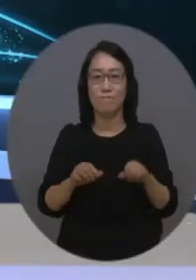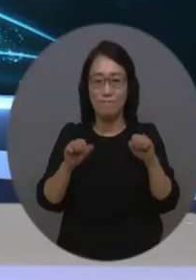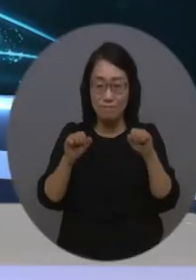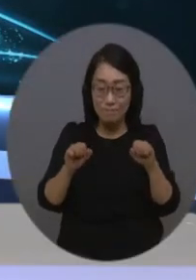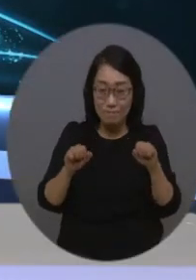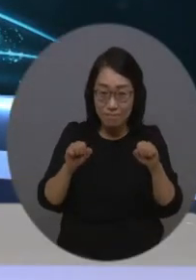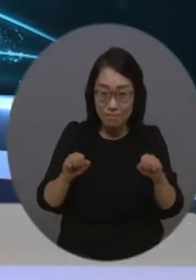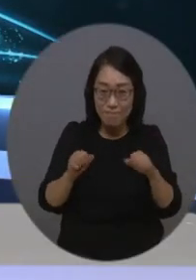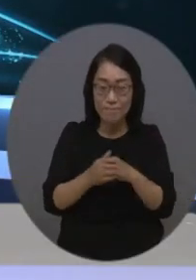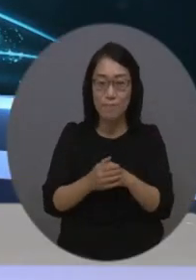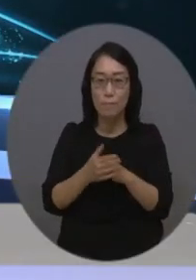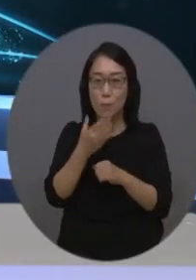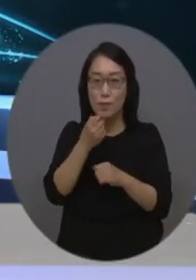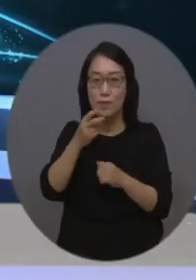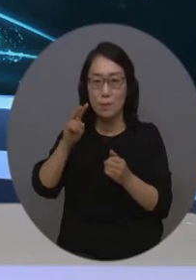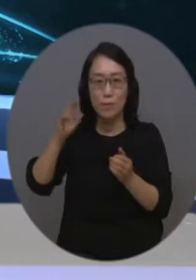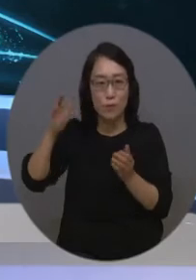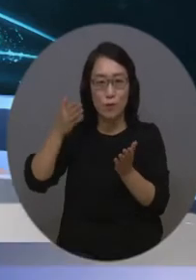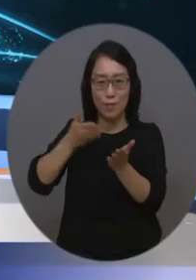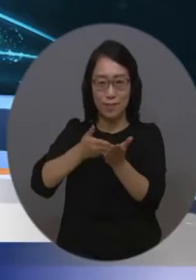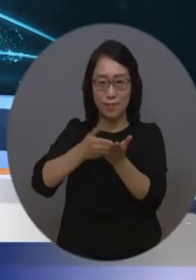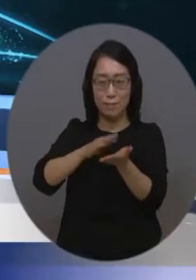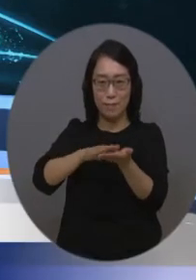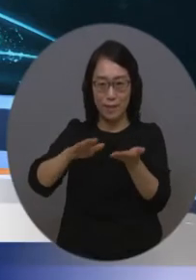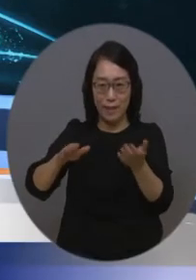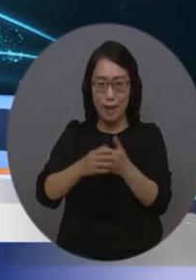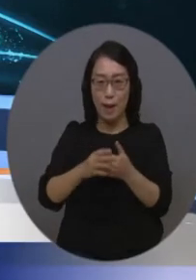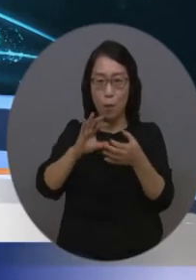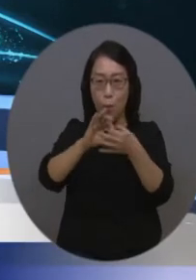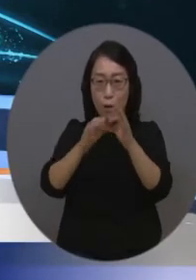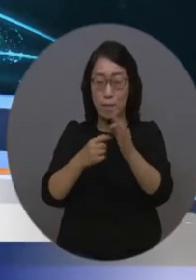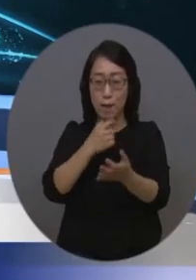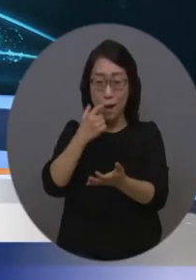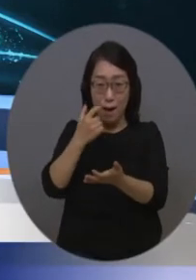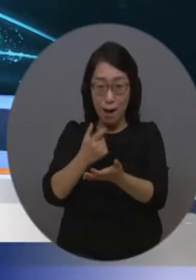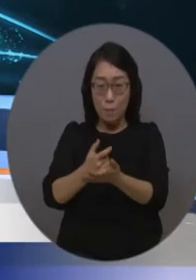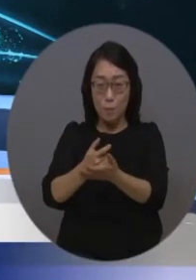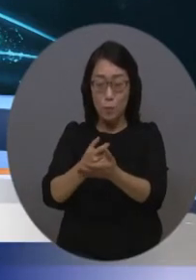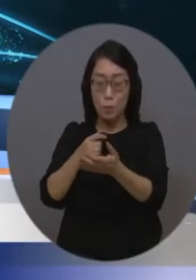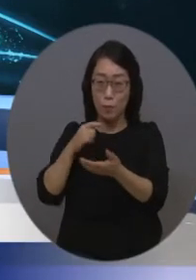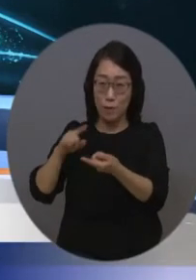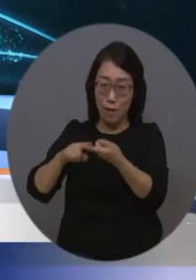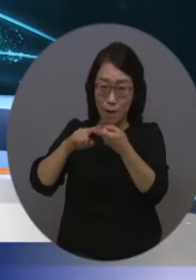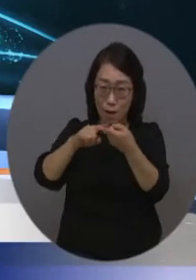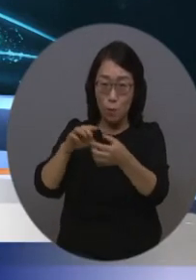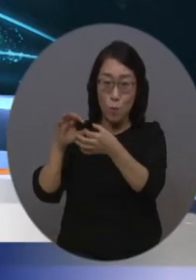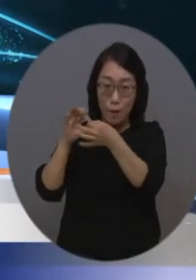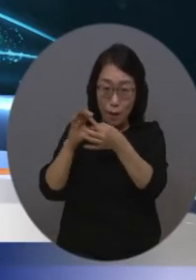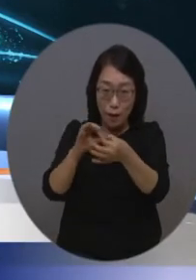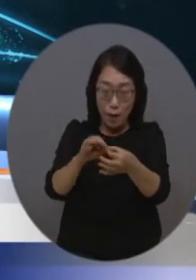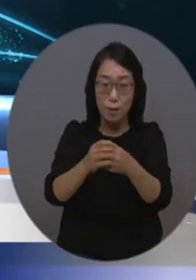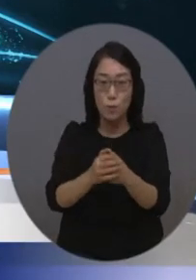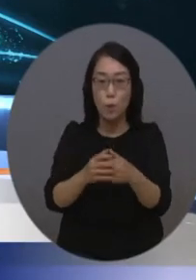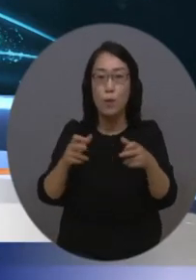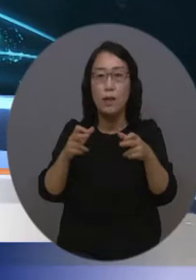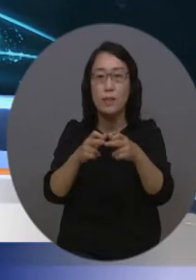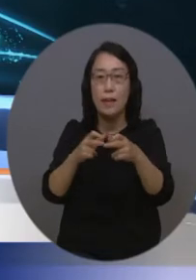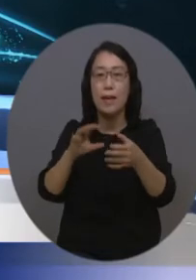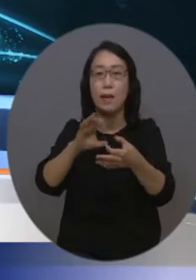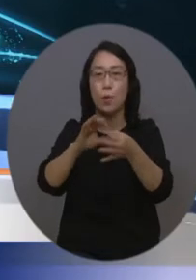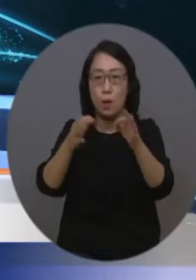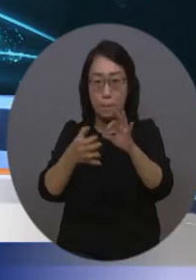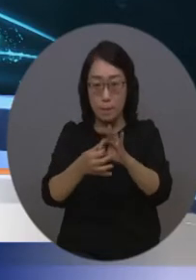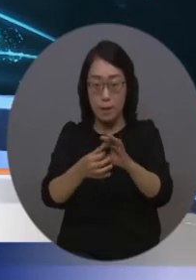여러분 안녕하십니까? 복지TV 뉴스입니다. 올림픽의 감동을 그대로 이어갈 지구촌 축제 도쿄 패럴림픽이